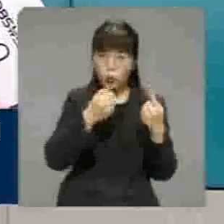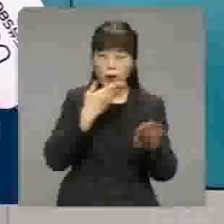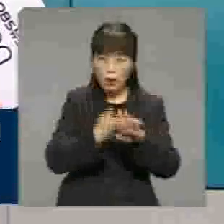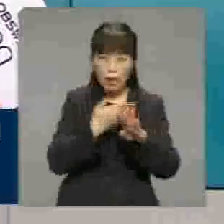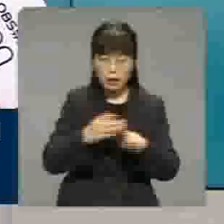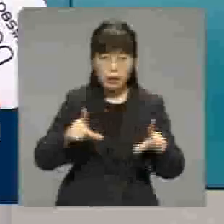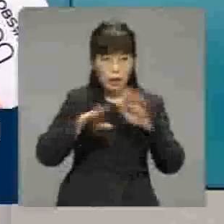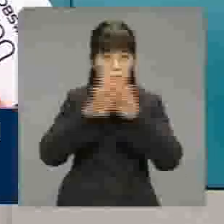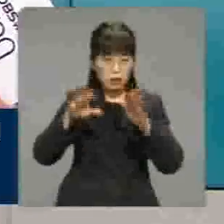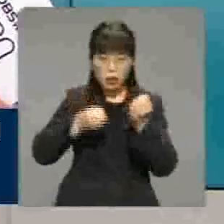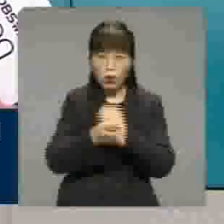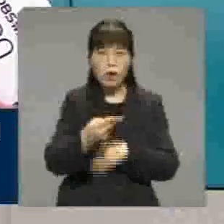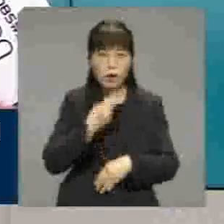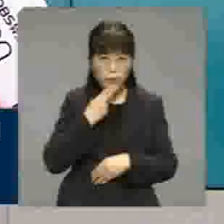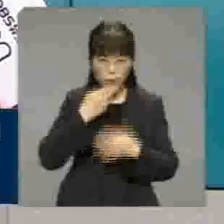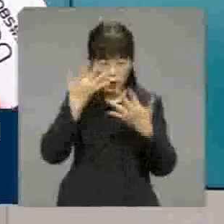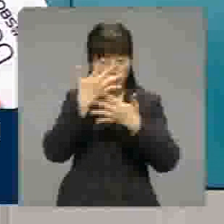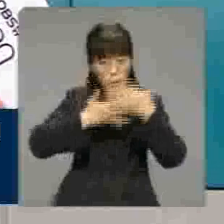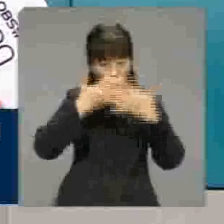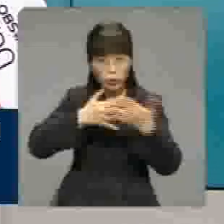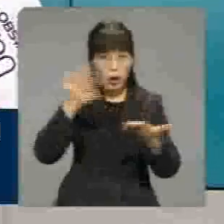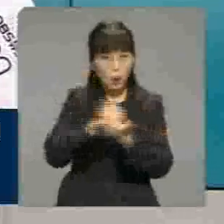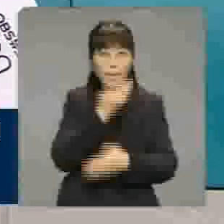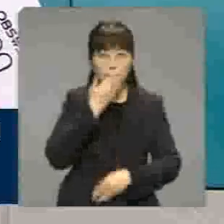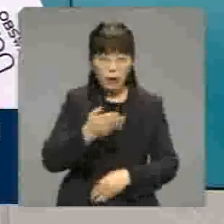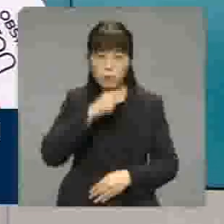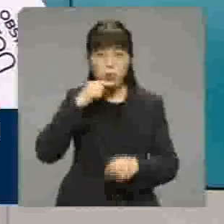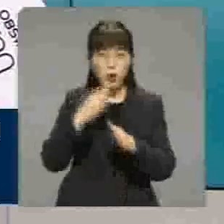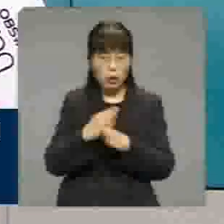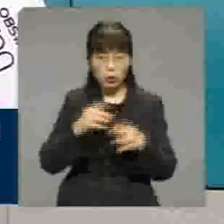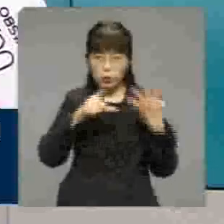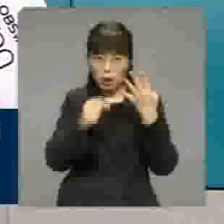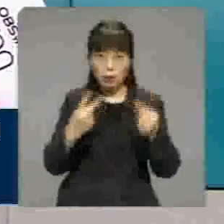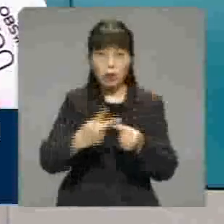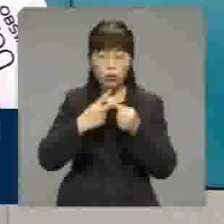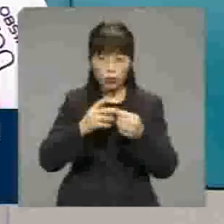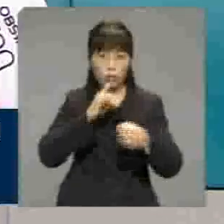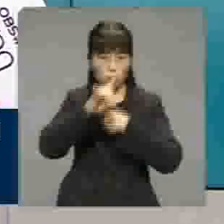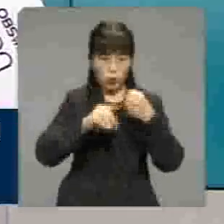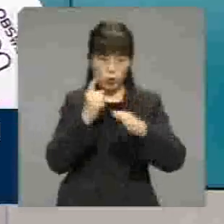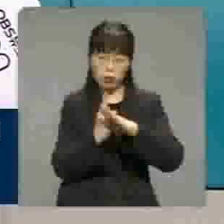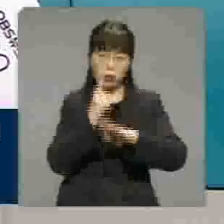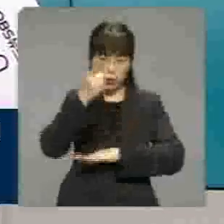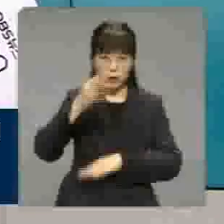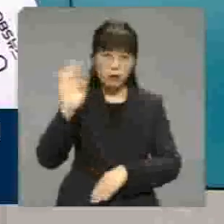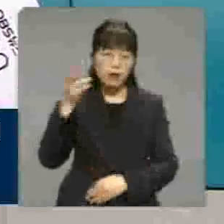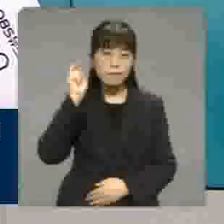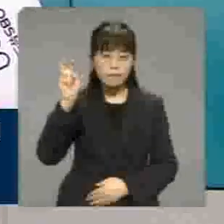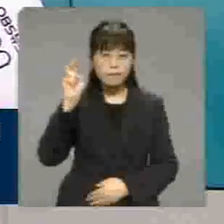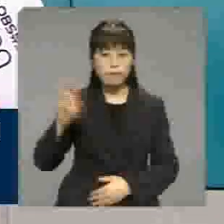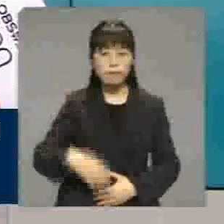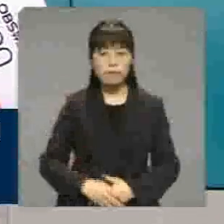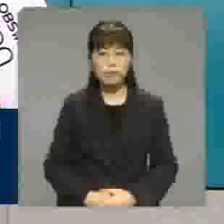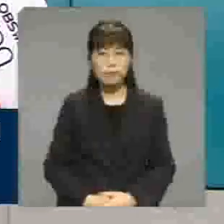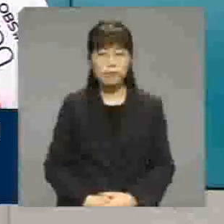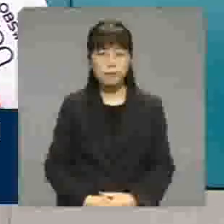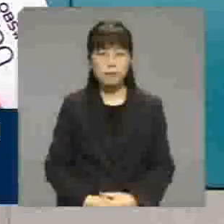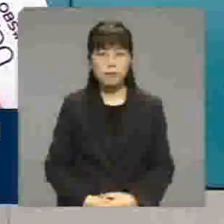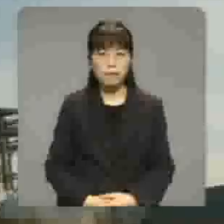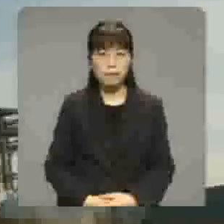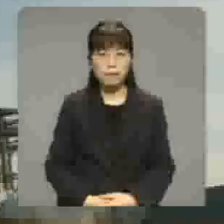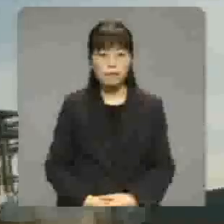날씨 영향 없이 영상 확보가 가능한데 북한도 이달 두 번째 위성을 쏠 것으로 보입니다 갈태웅